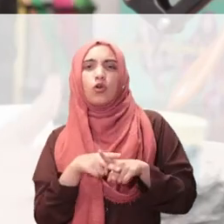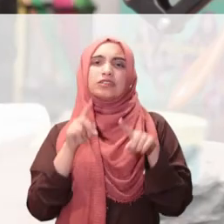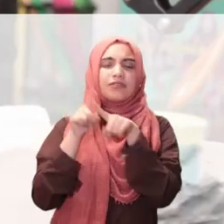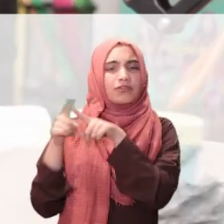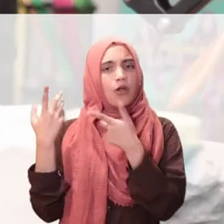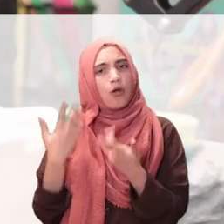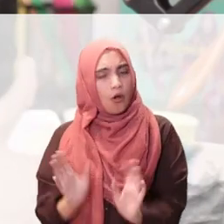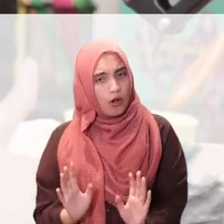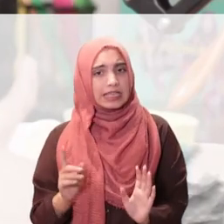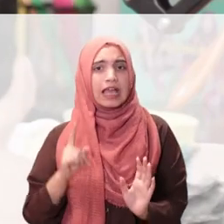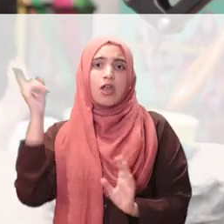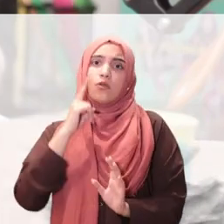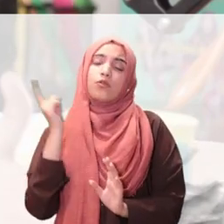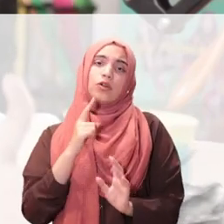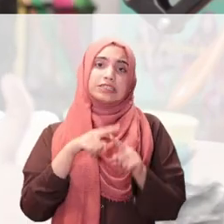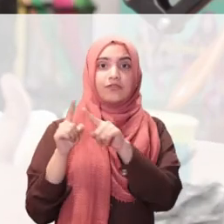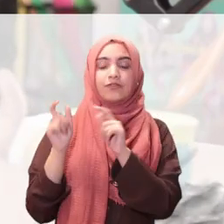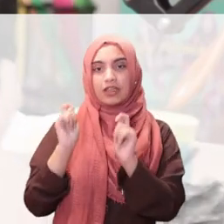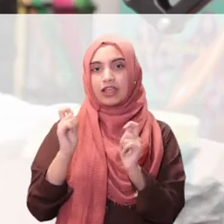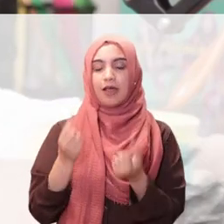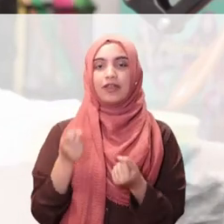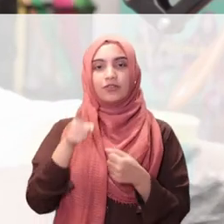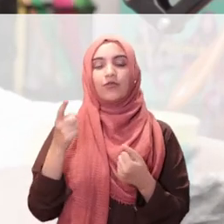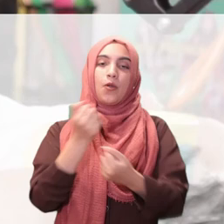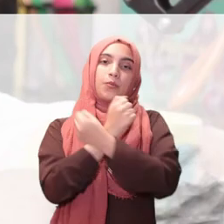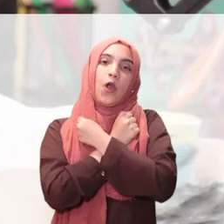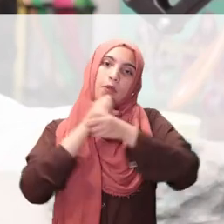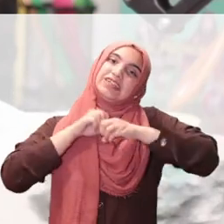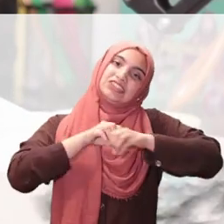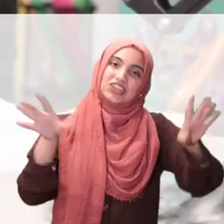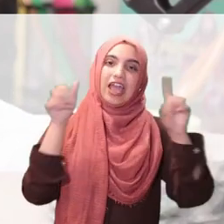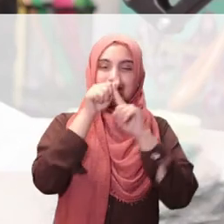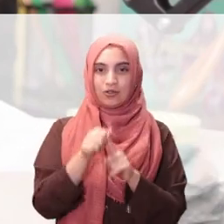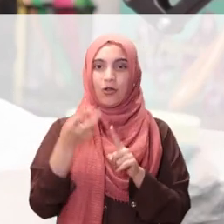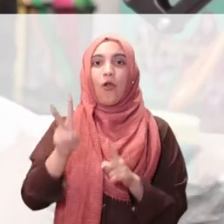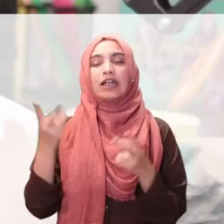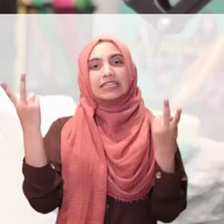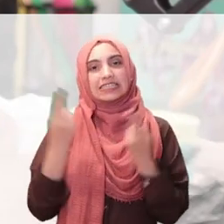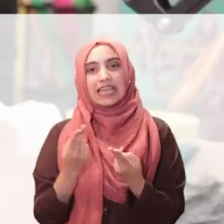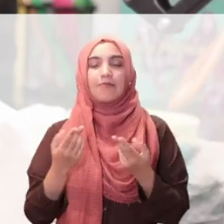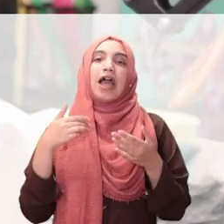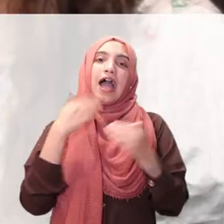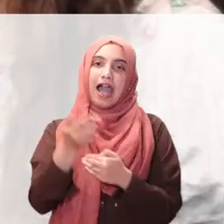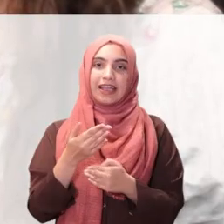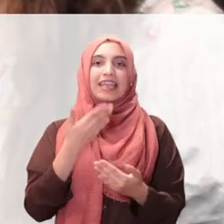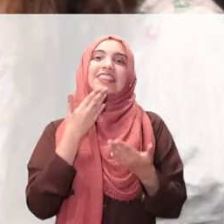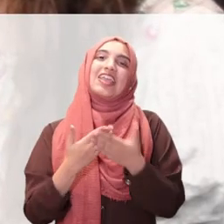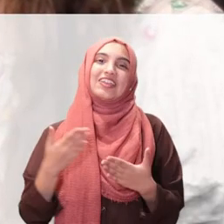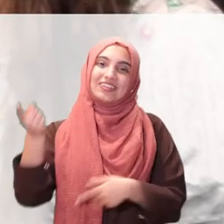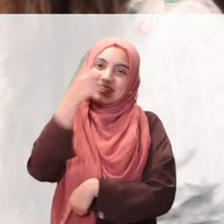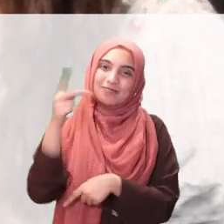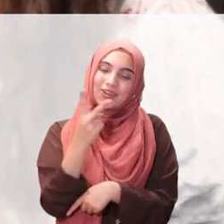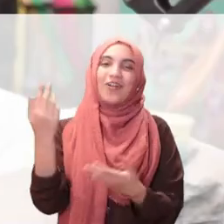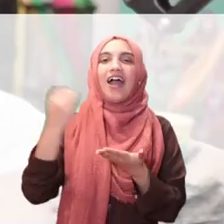लव विद यू थैंक यू सो मच फॉर जॉइनिंग ऑन द मून